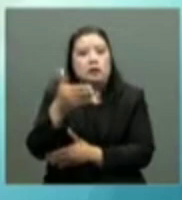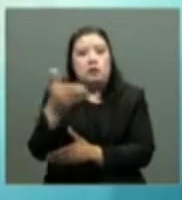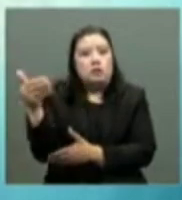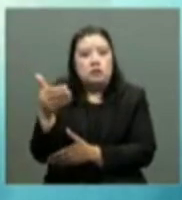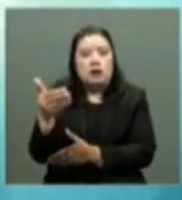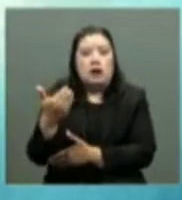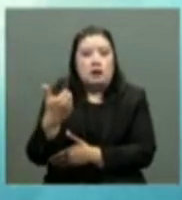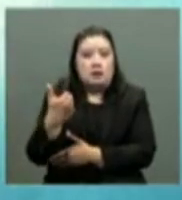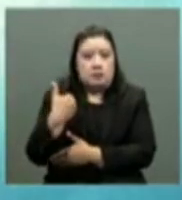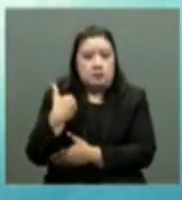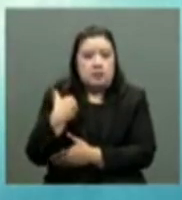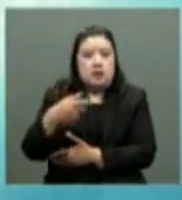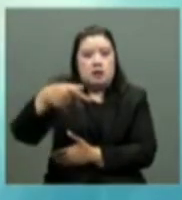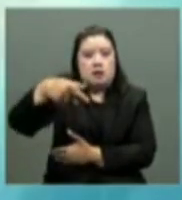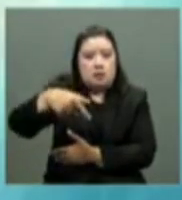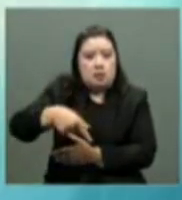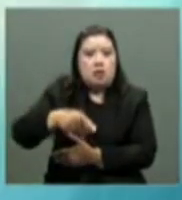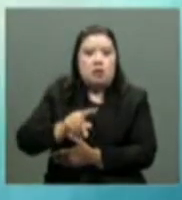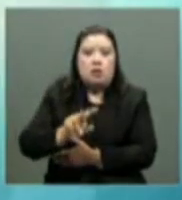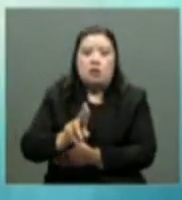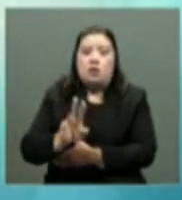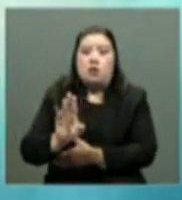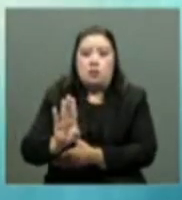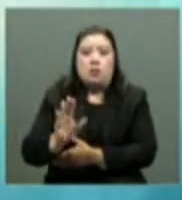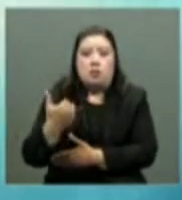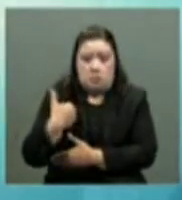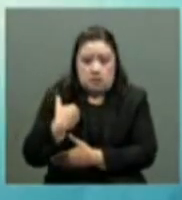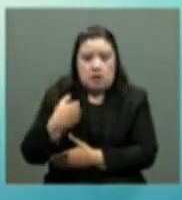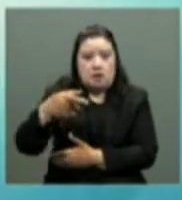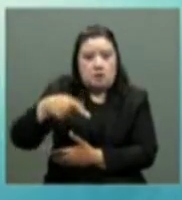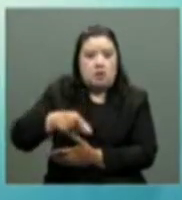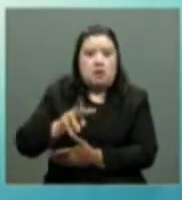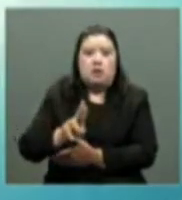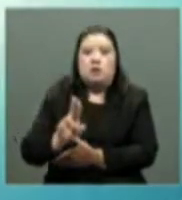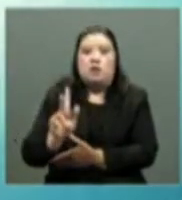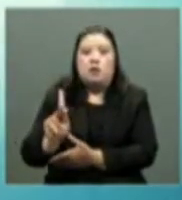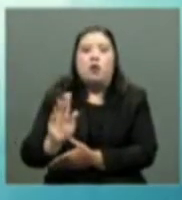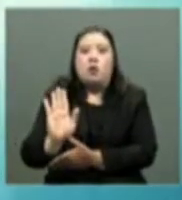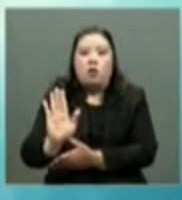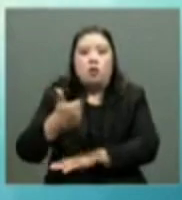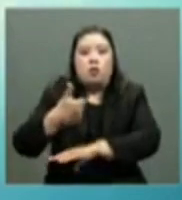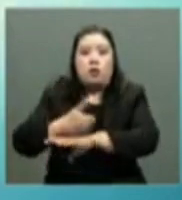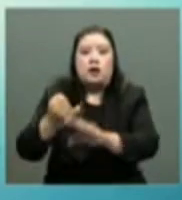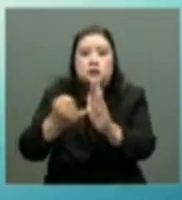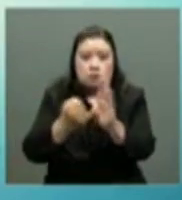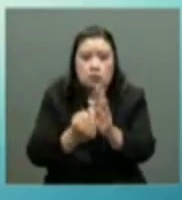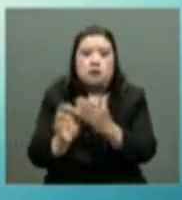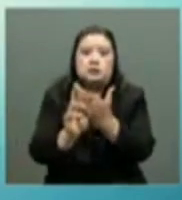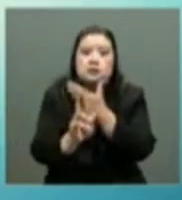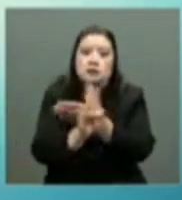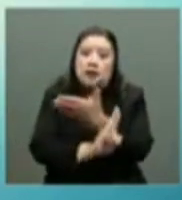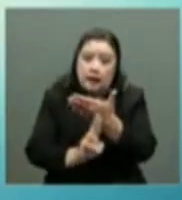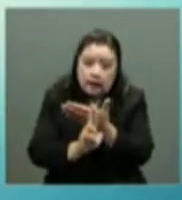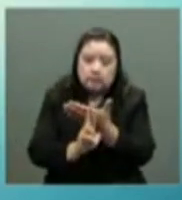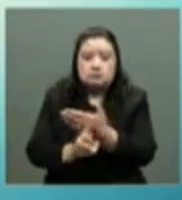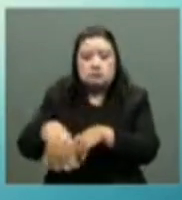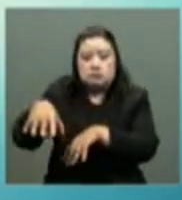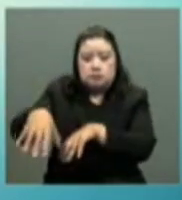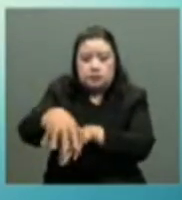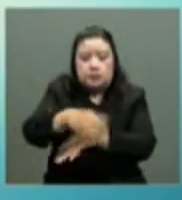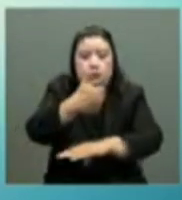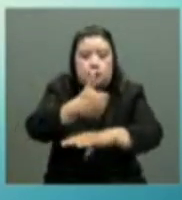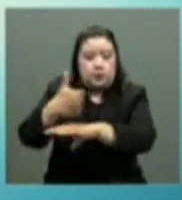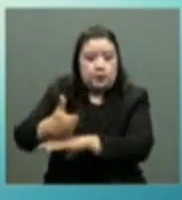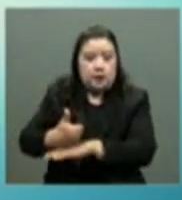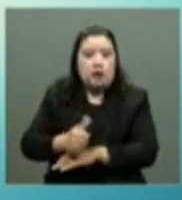ราชกฤษฎีกาดังกล่าวและเรียกร้องให้ผู้ว่าราชการจังหวัด ัวหน้าเขตหรือนายกเทศมนตรีซึ่งเป็นผู้นำ